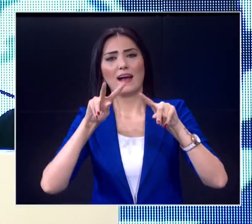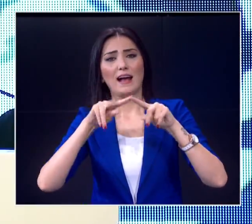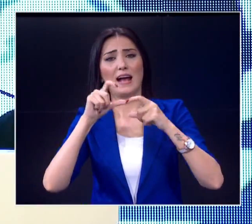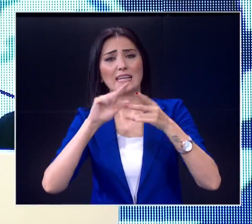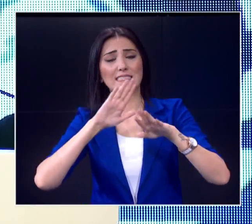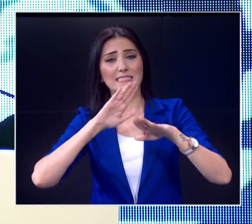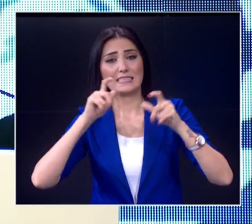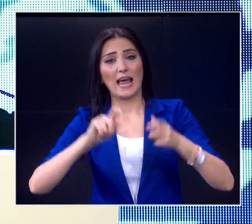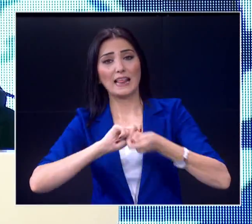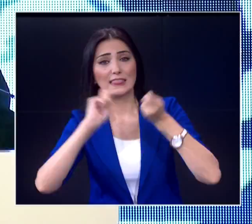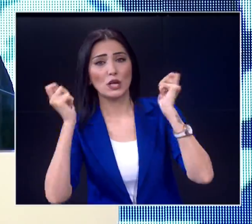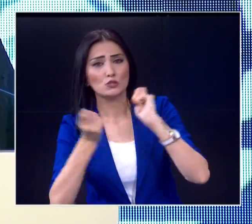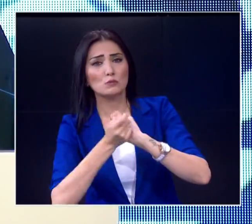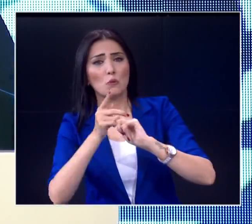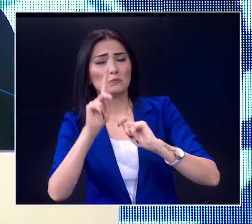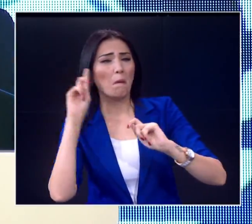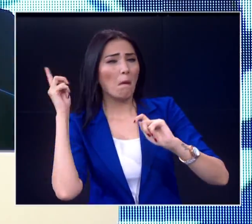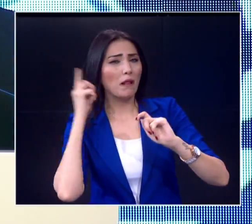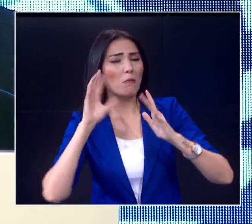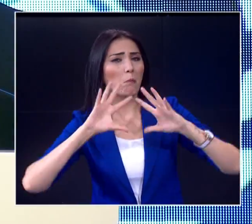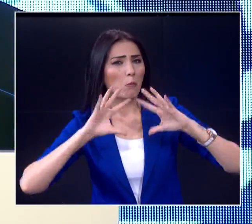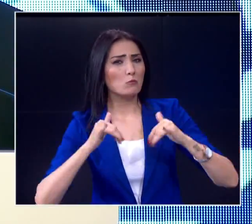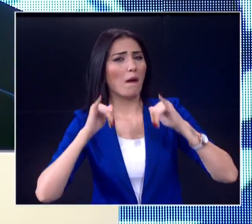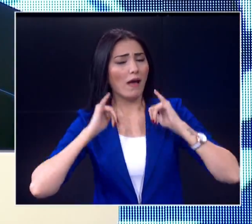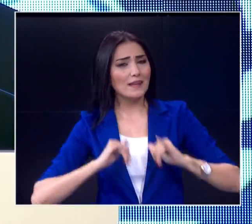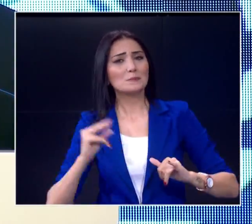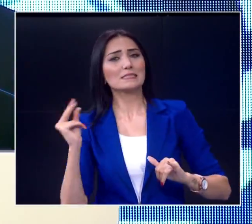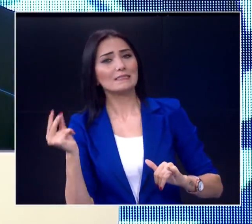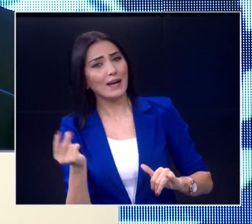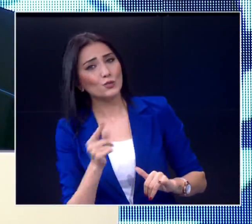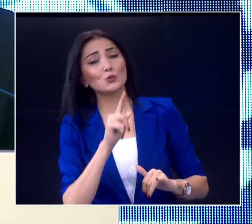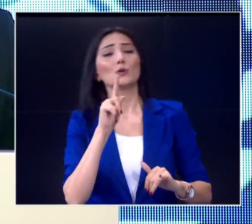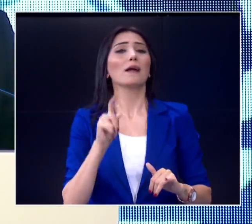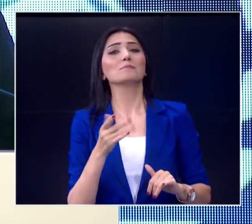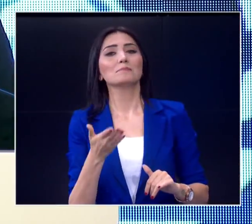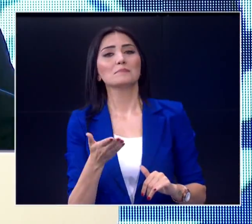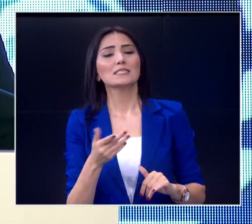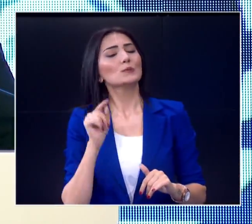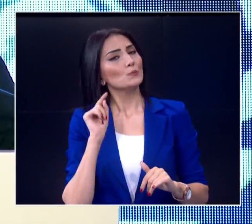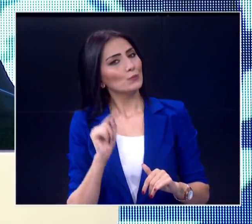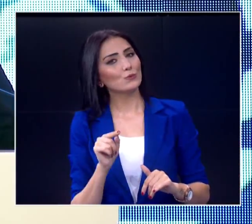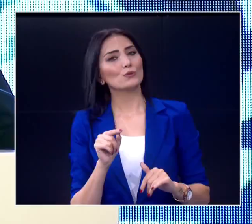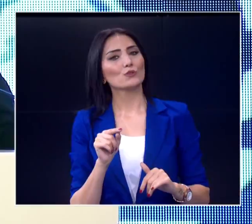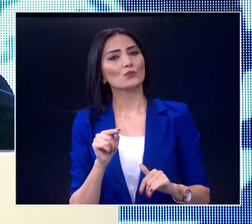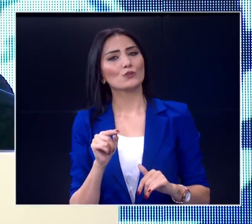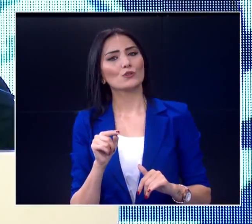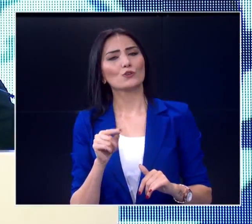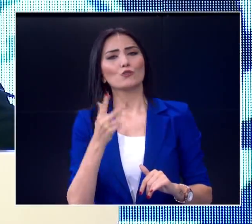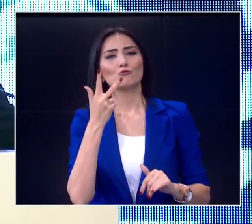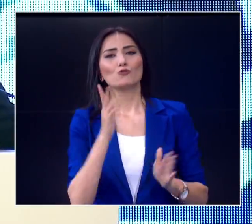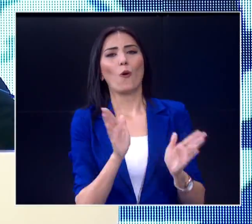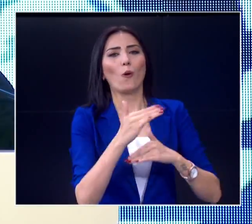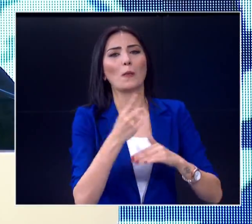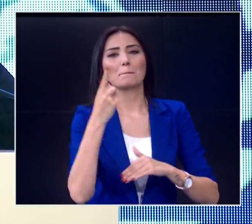olursa kalite bozulur mu? Rahatımız kaçar mı? Bu 3 oda bir